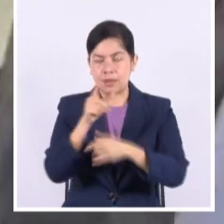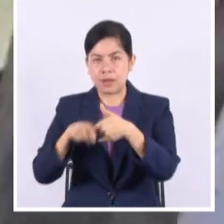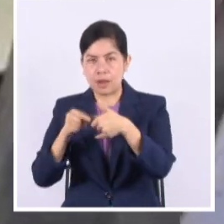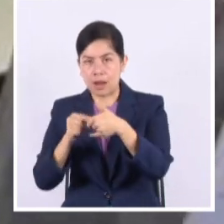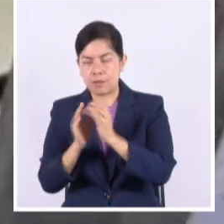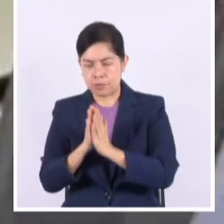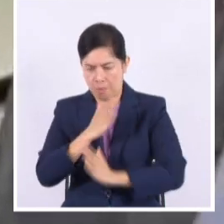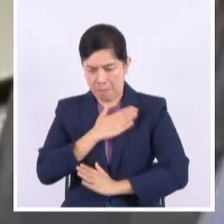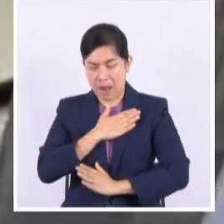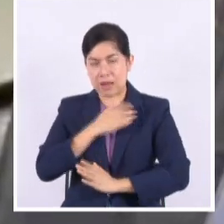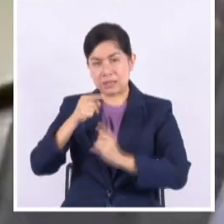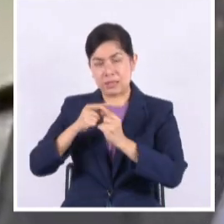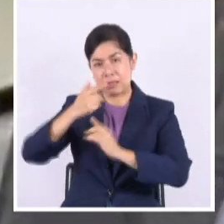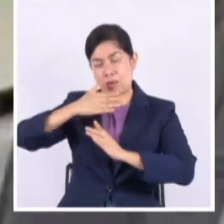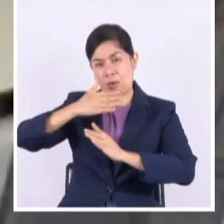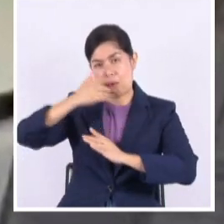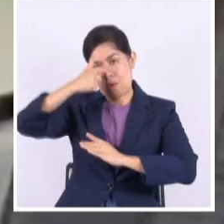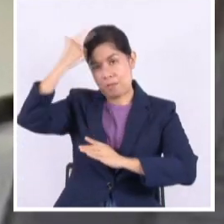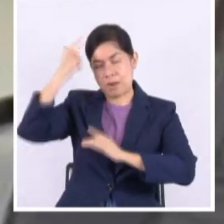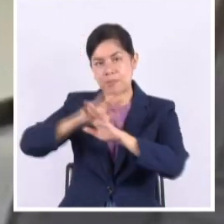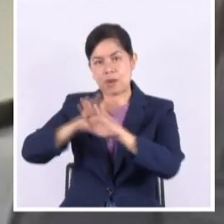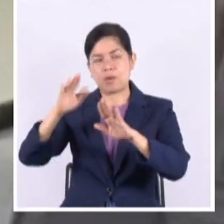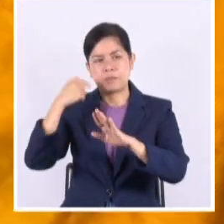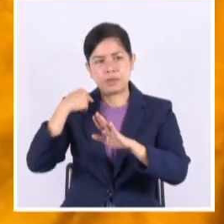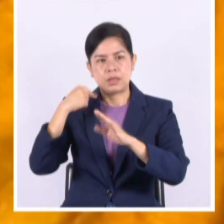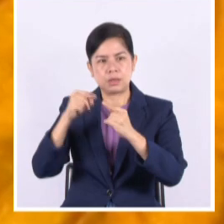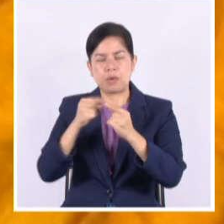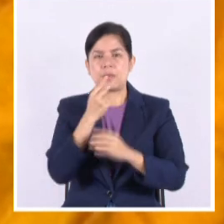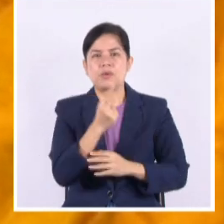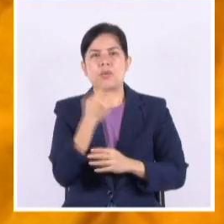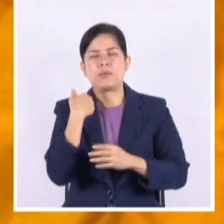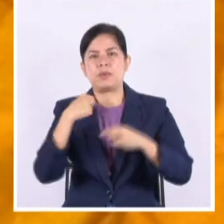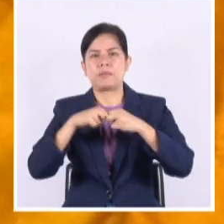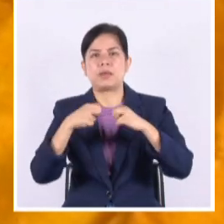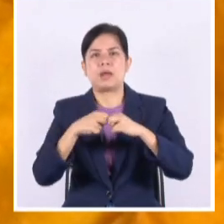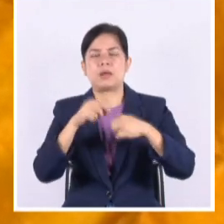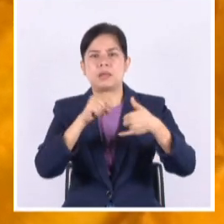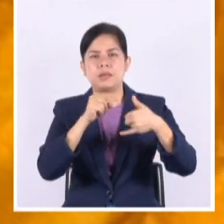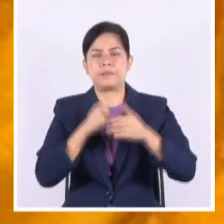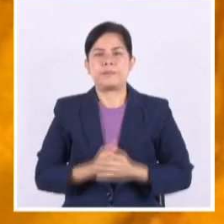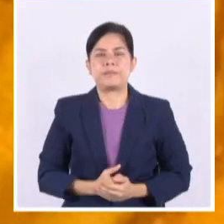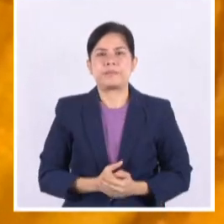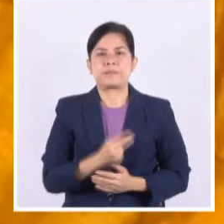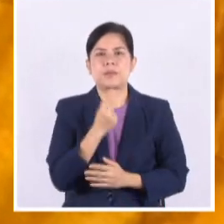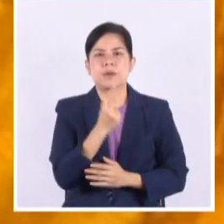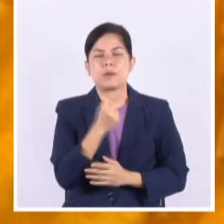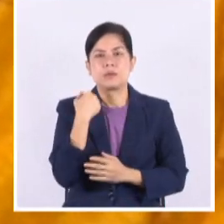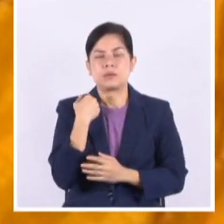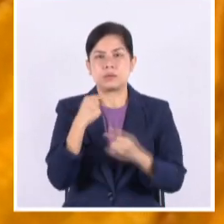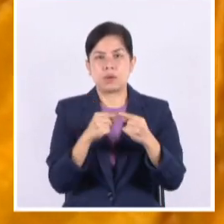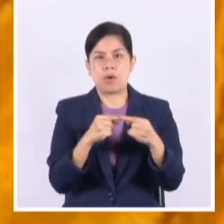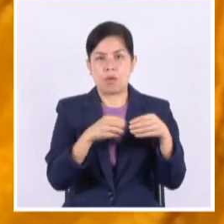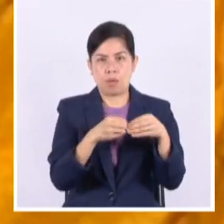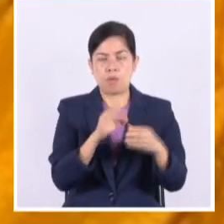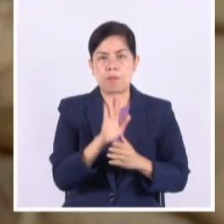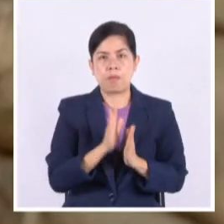ระได้เพียงแค่1วันเนี่ยค่ะแผลฟกช้ำน้ำเขียวเลือดออกแบบนี้เลยนะคะที่เหตุการณ์พระทะเลาะกันเนี่ยเกิดขึ้นในวัดแ